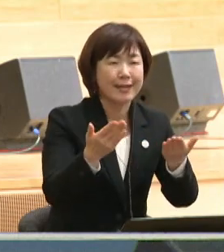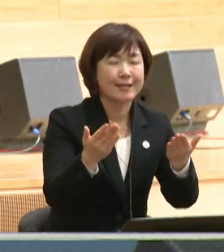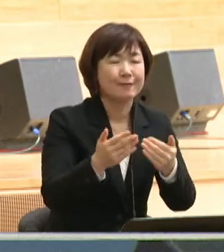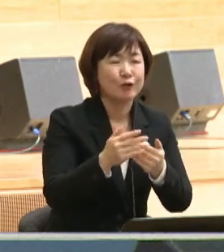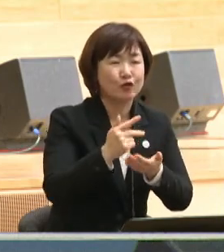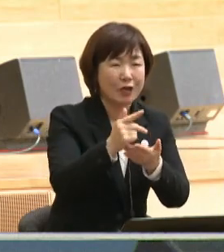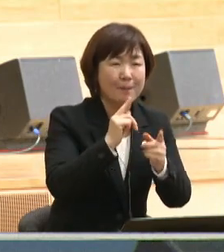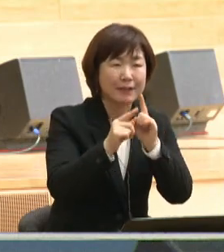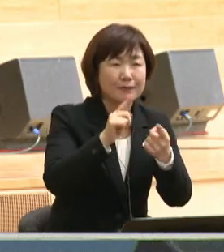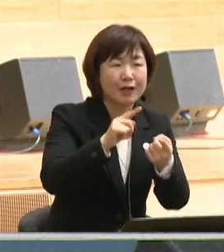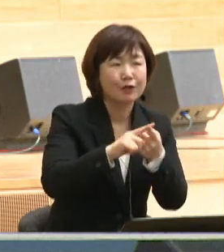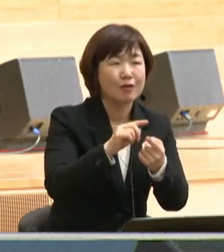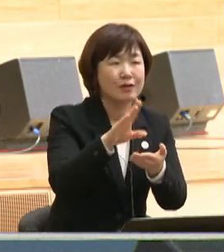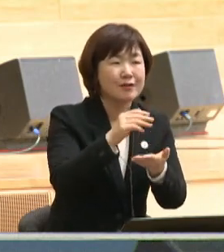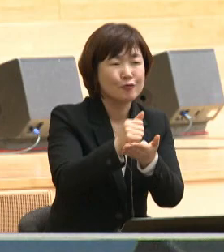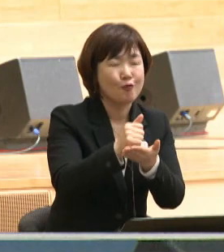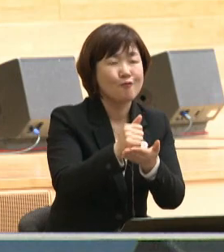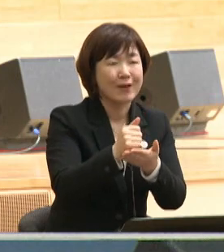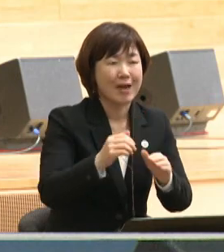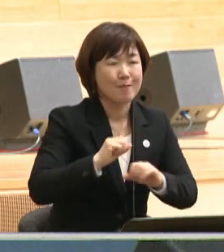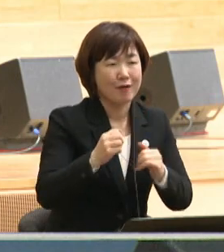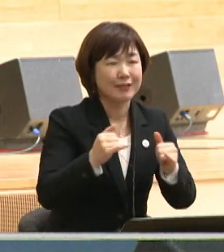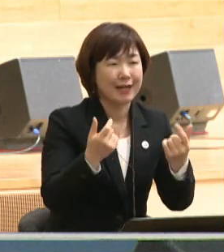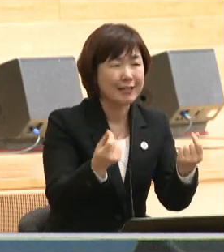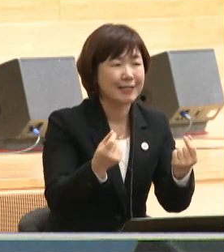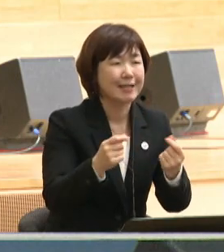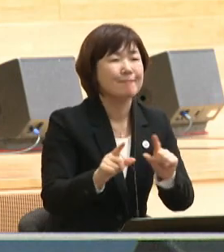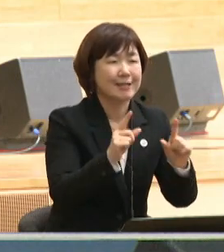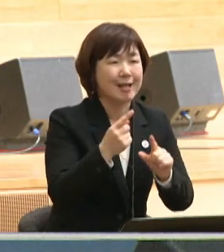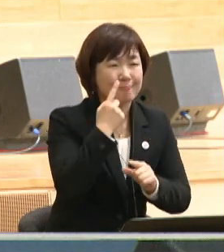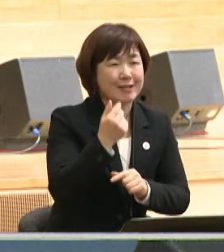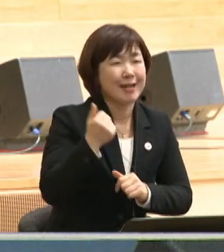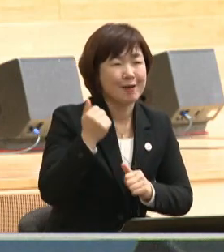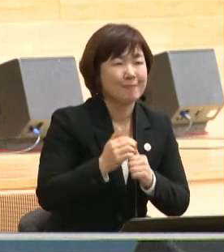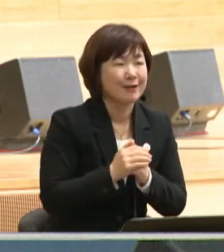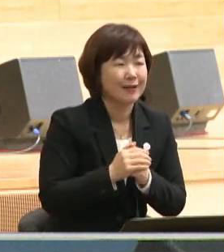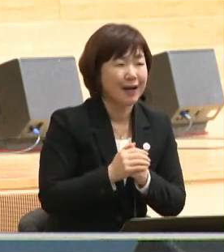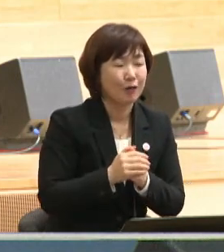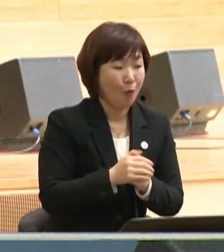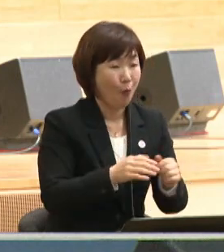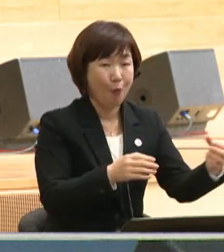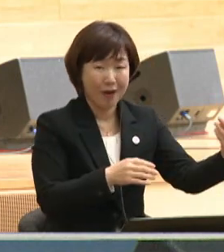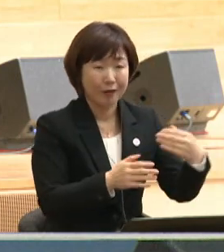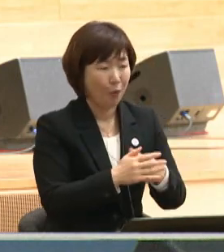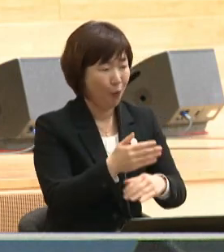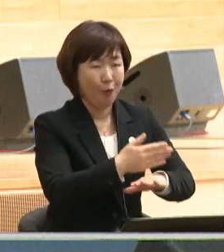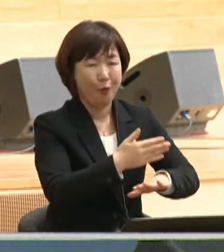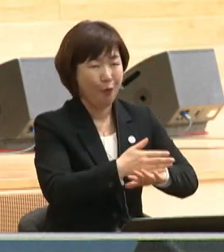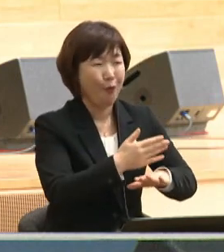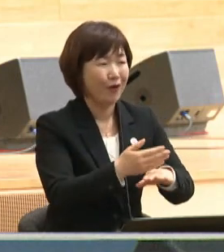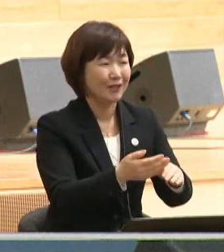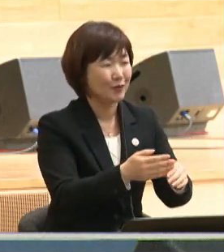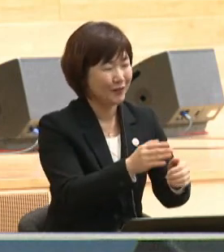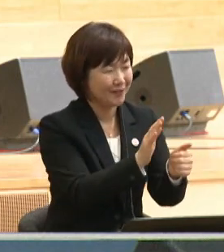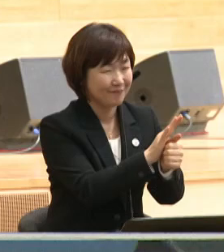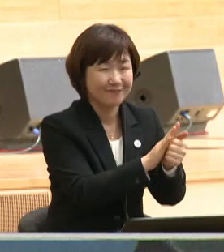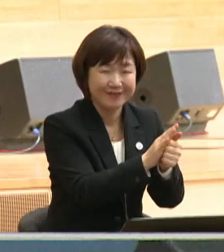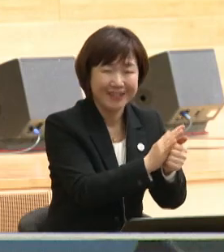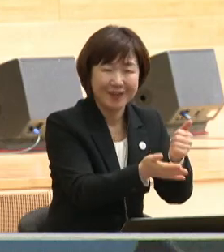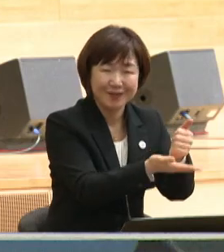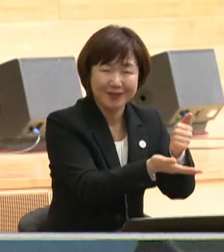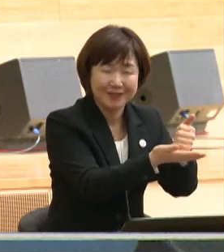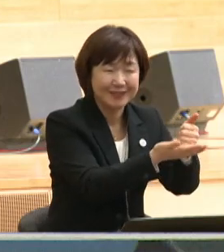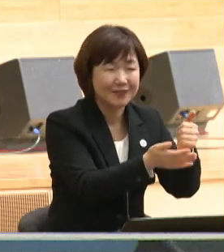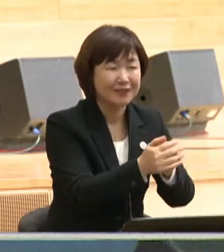말씀하신 대로 진짜 그리스도 대답해 한번 살아 볼게요 그런 결단하니까 얼마나 고마워요 그렇게 살아보라고 격려했습니다 그러자 그 친구가